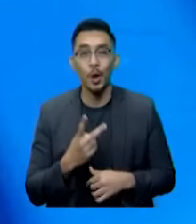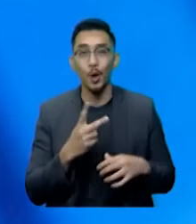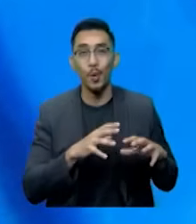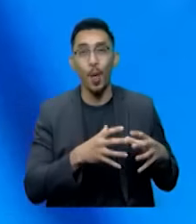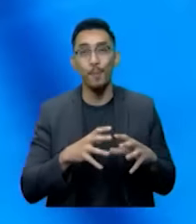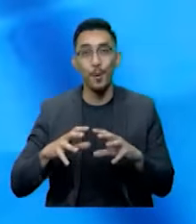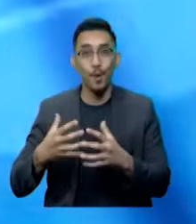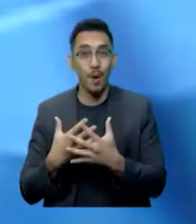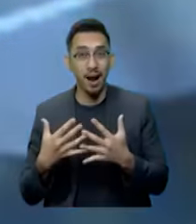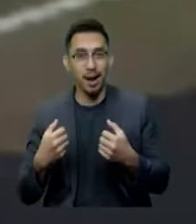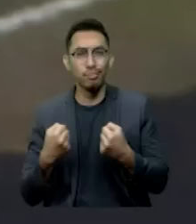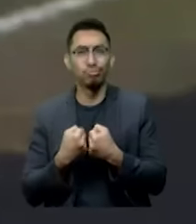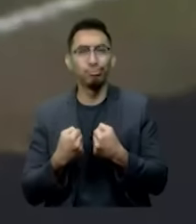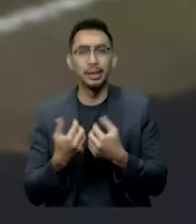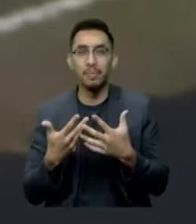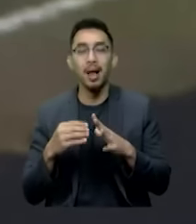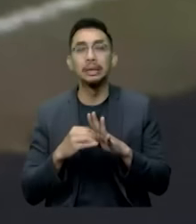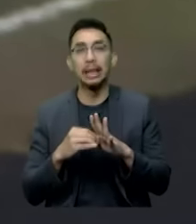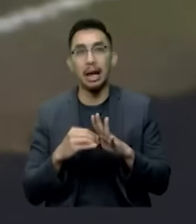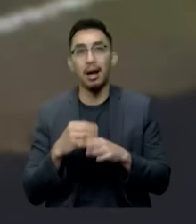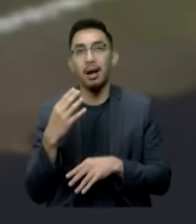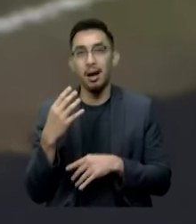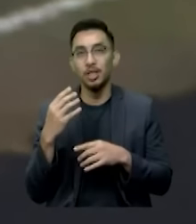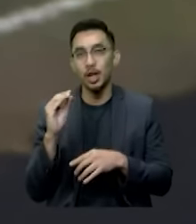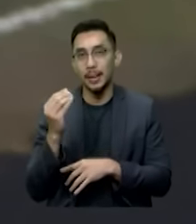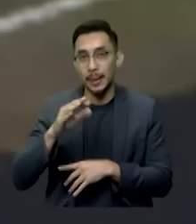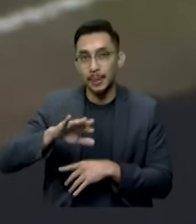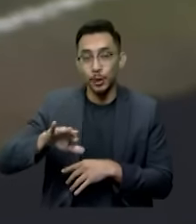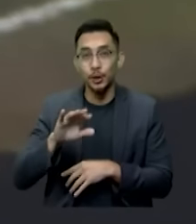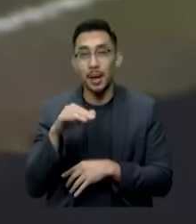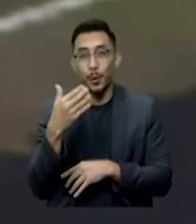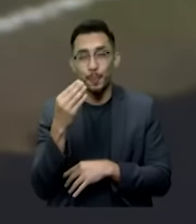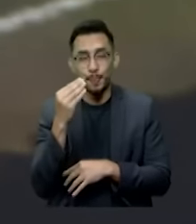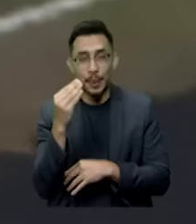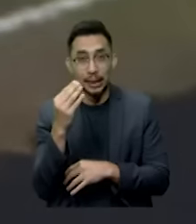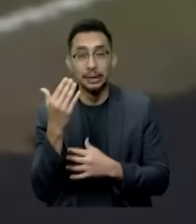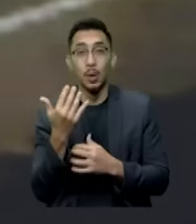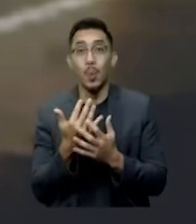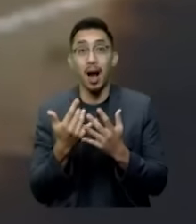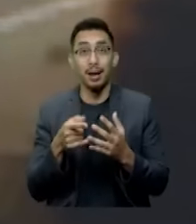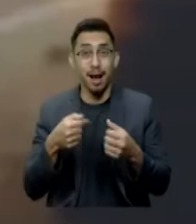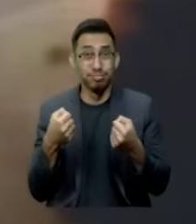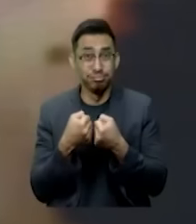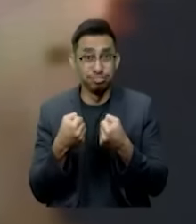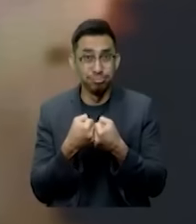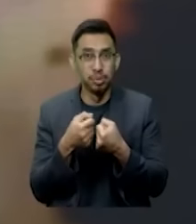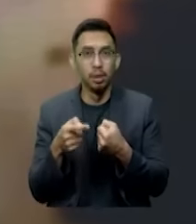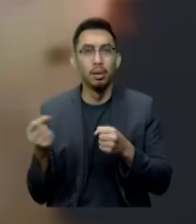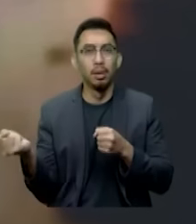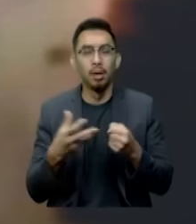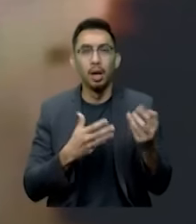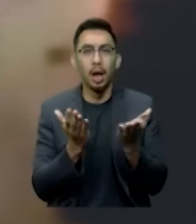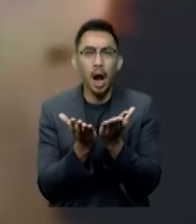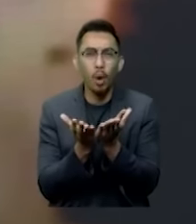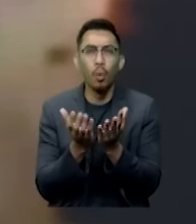Pemirsa, dua kelompok warga terlibat aksi tawuran di Jatinegara, Jakarta Timur, Sabtu dini hari tadi. Warga yang terlibat tawuran saling serang menggunakan